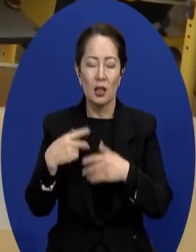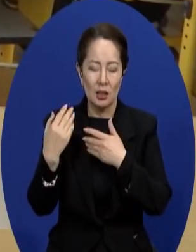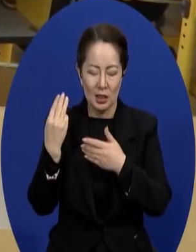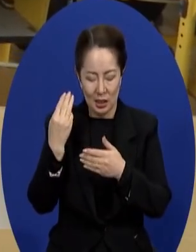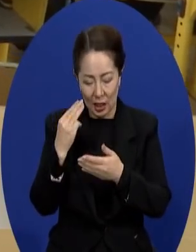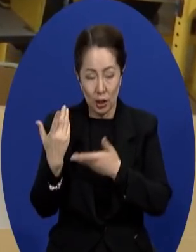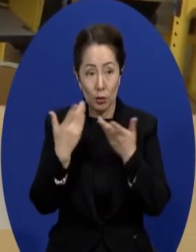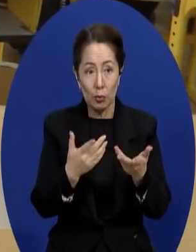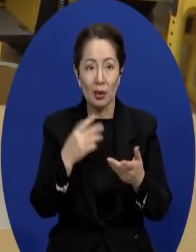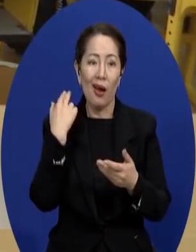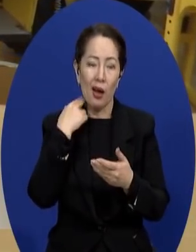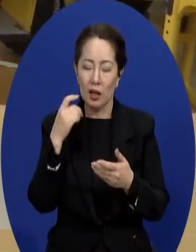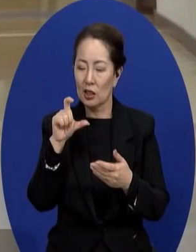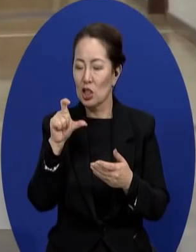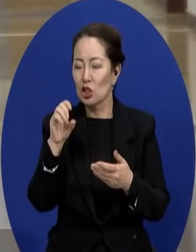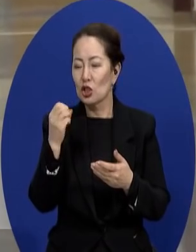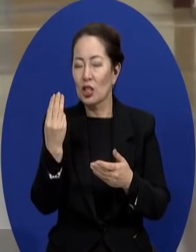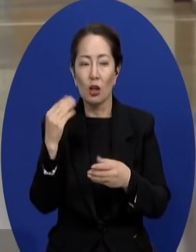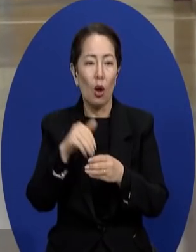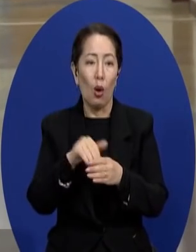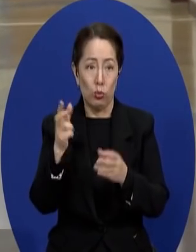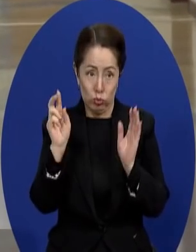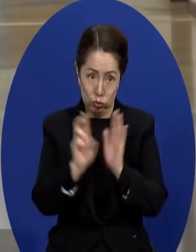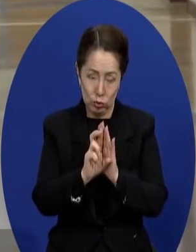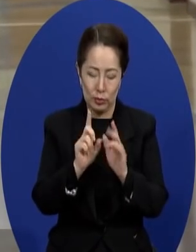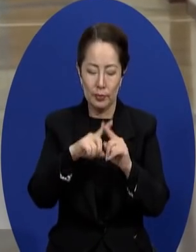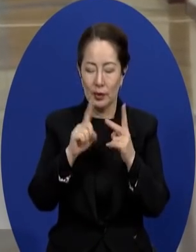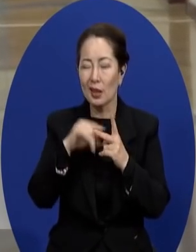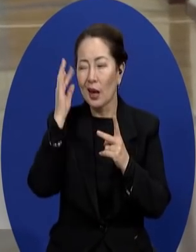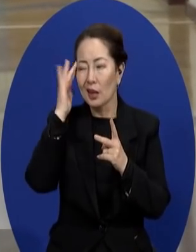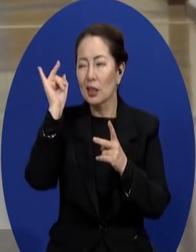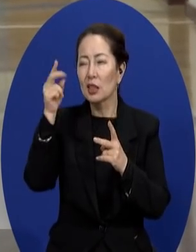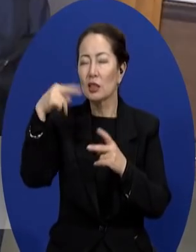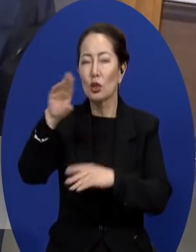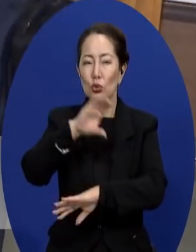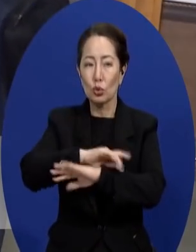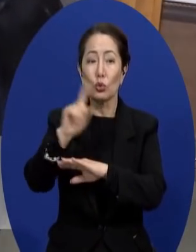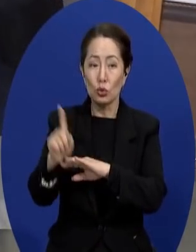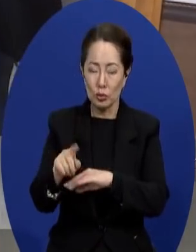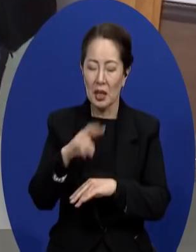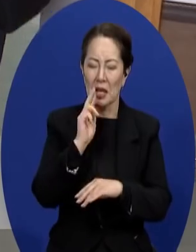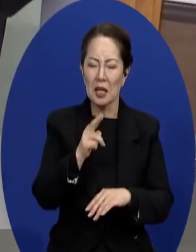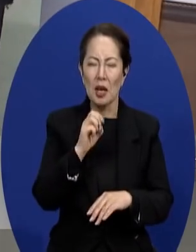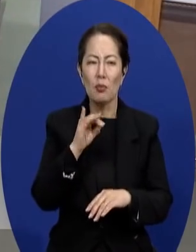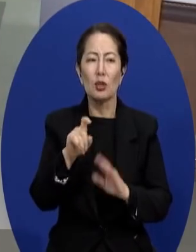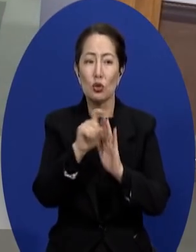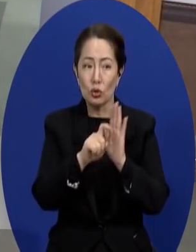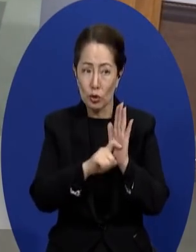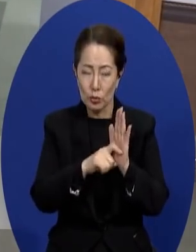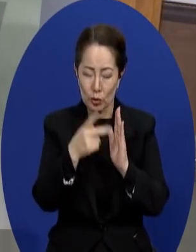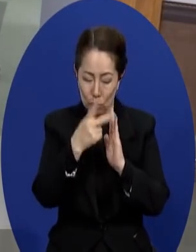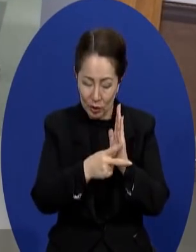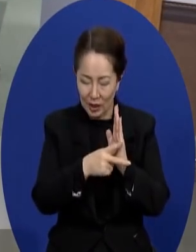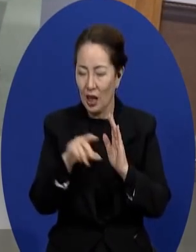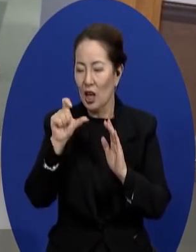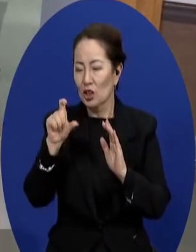ерөнхий шалгалт өгөхгүй байх боломжтой. Мөн гадаадын ихтэй сургуулиудад хүлээн зөвшөөрдөг Кембрижийн түвшний хөтөлбөрийн үнэлгээг